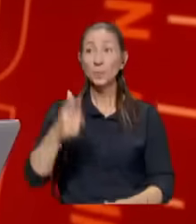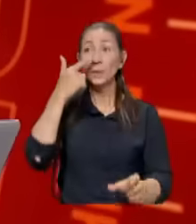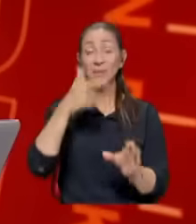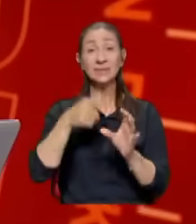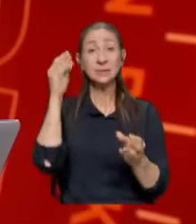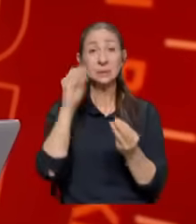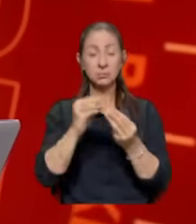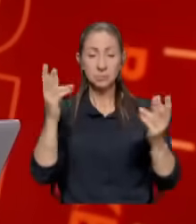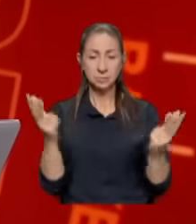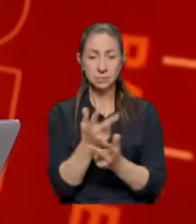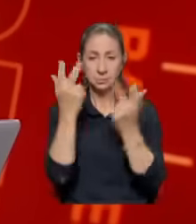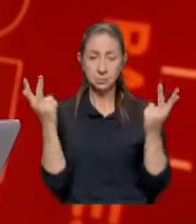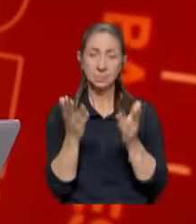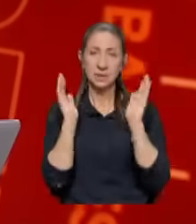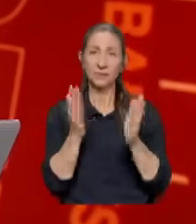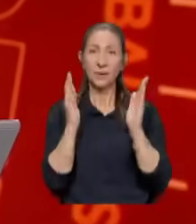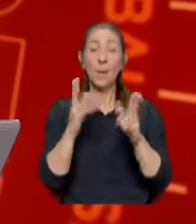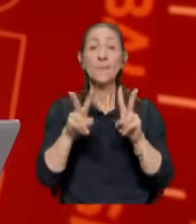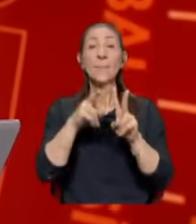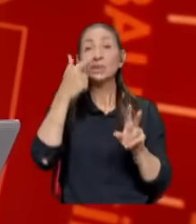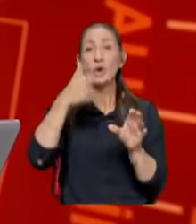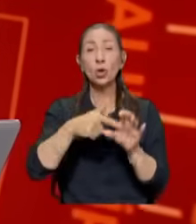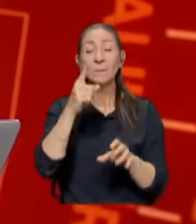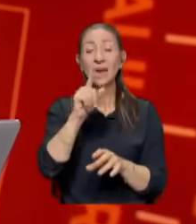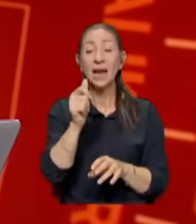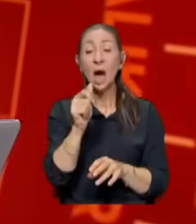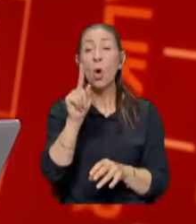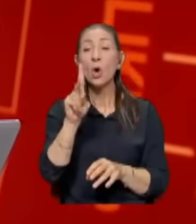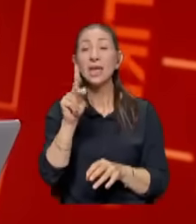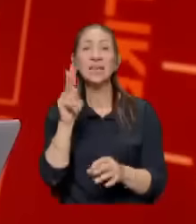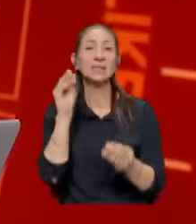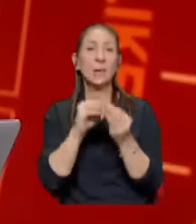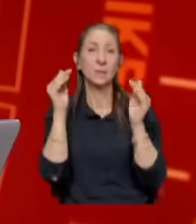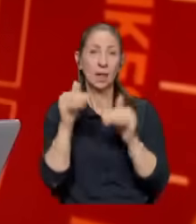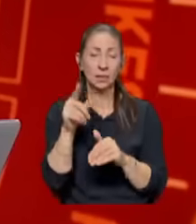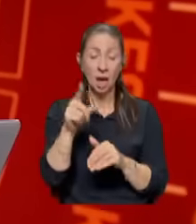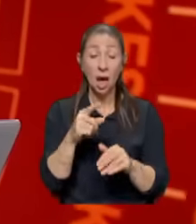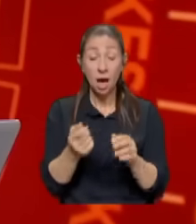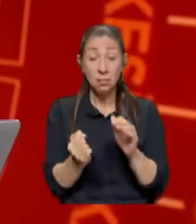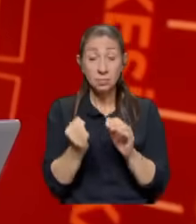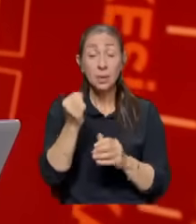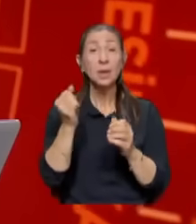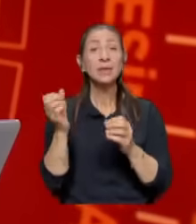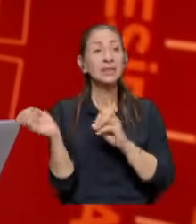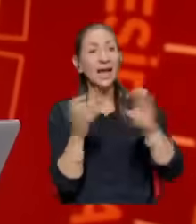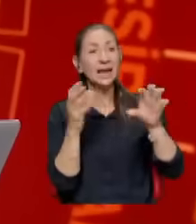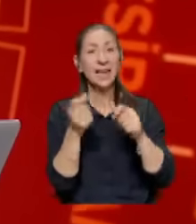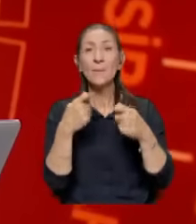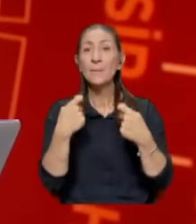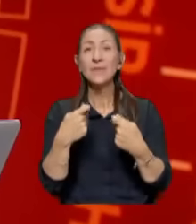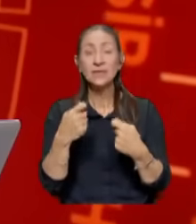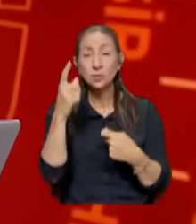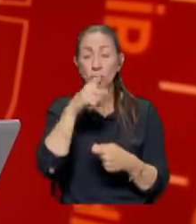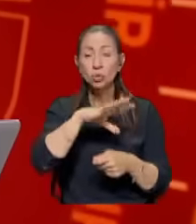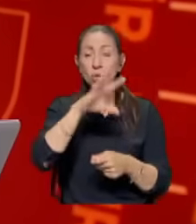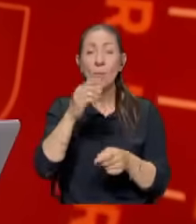Akaryakıtta zam yağmuru hız kesmiyor. Motorine 1 lira 12 kuruş daha zam geldi. Artan nakliye masraflarıyla bu zam